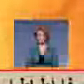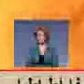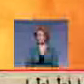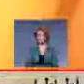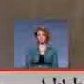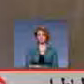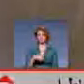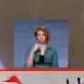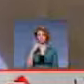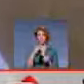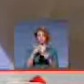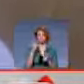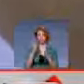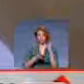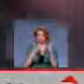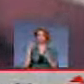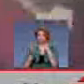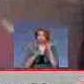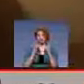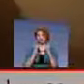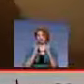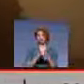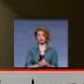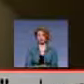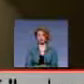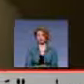شفت طاقة نار طالعة من بين السرير والدولاب كده.